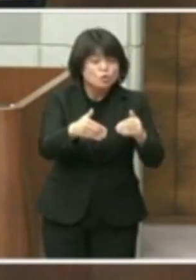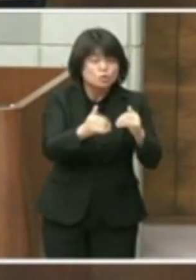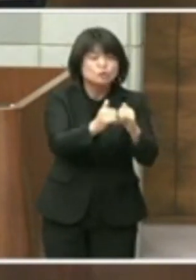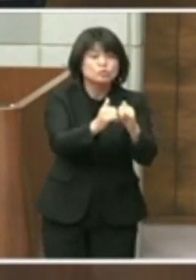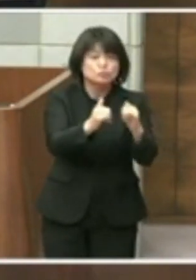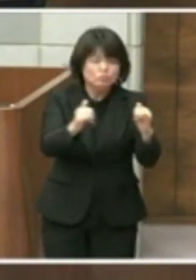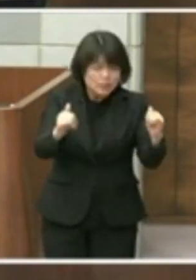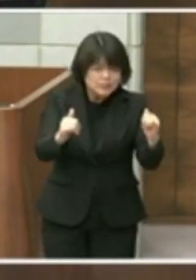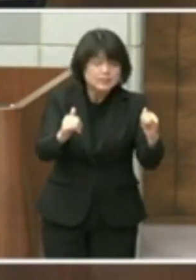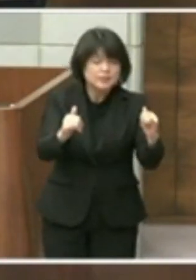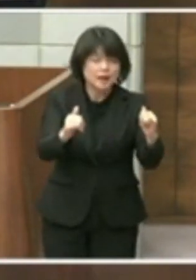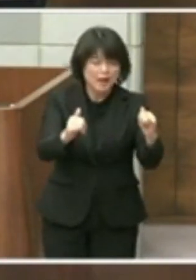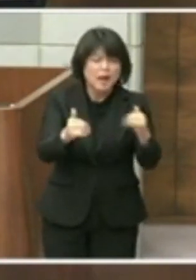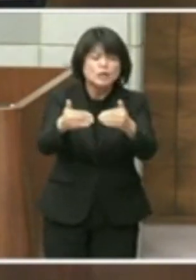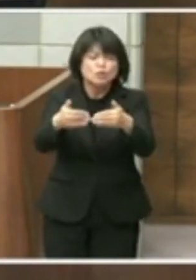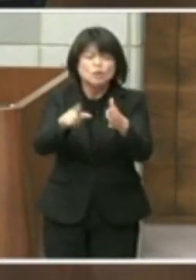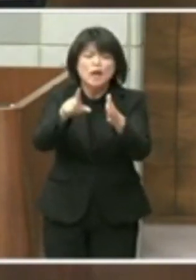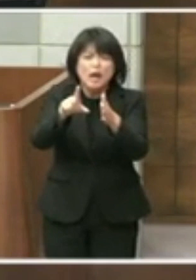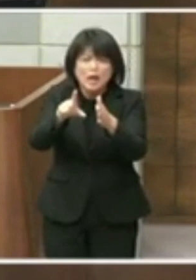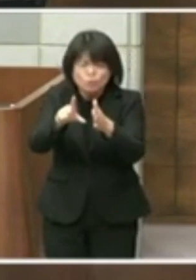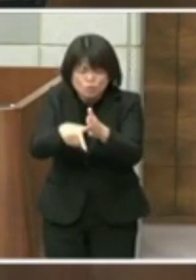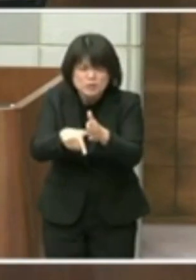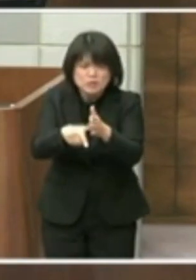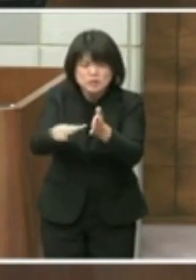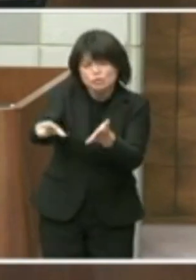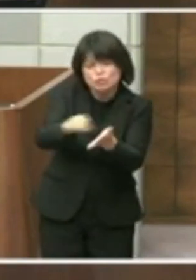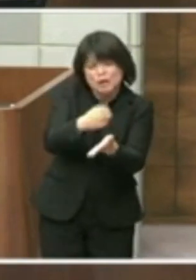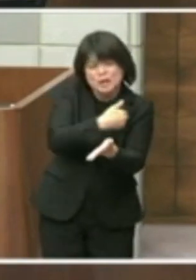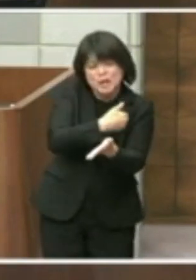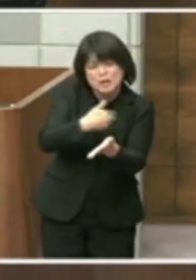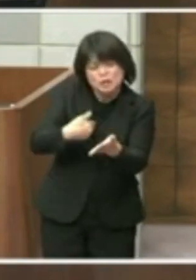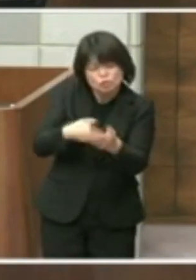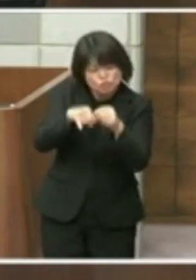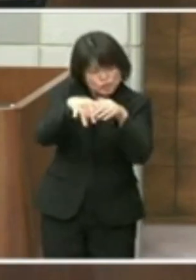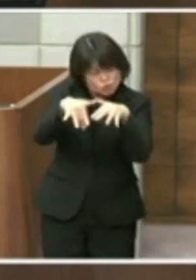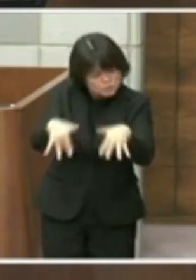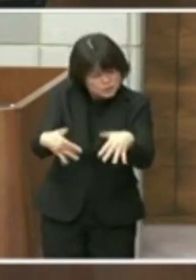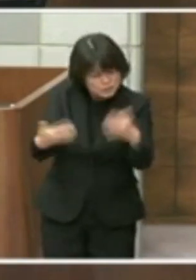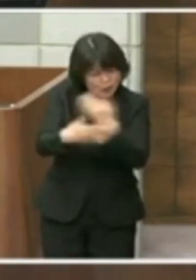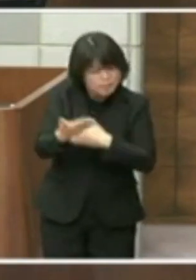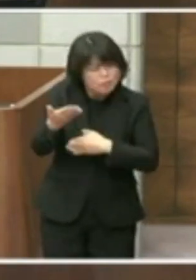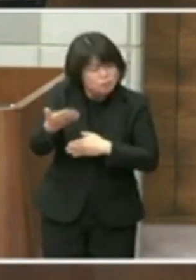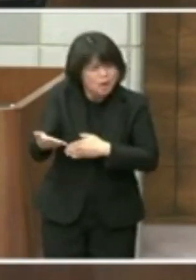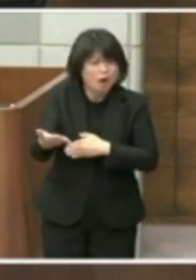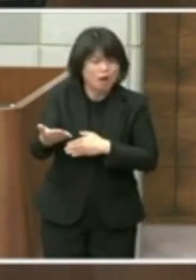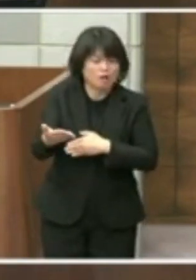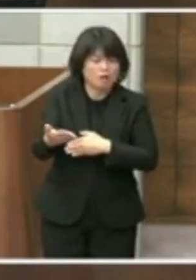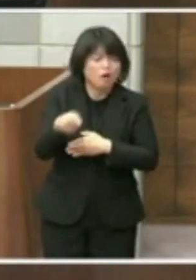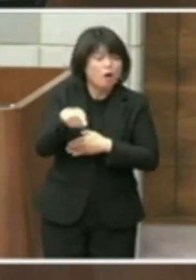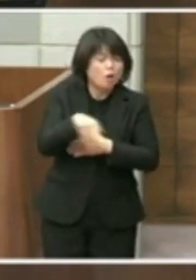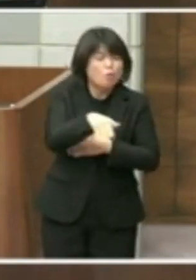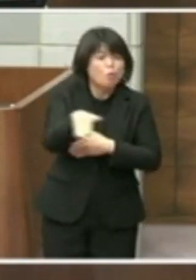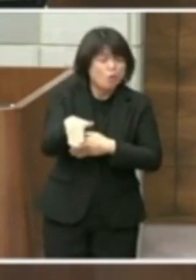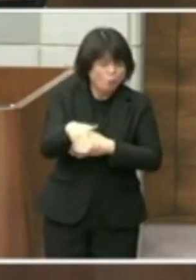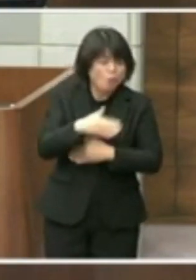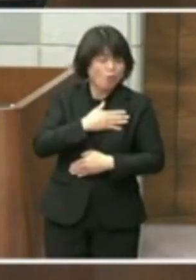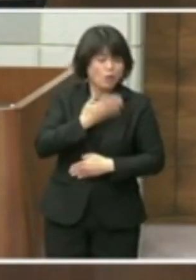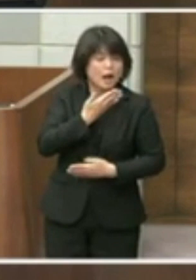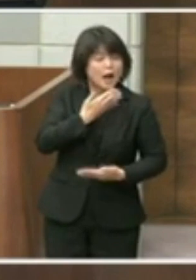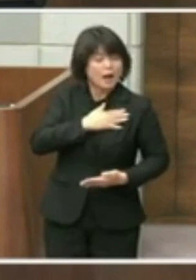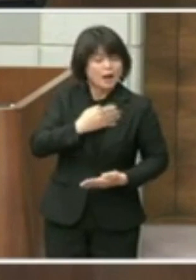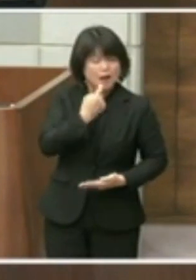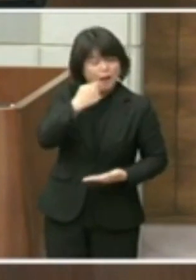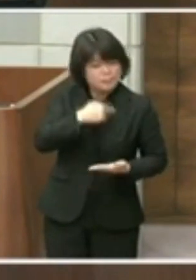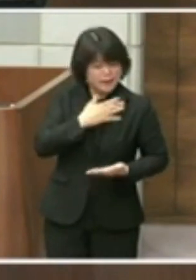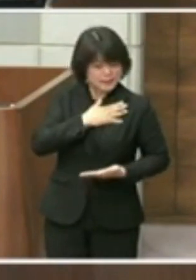人たちが、必要なときに活用できる仕組みになっているか、あるいは、これらを容易に知り、触れ